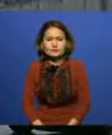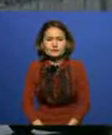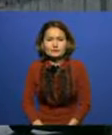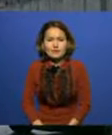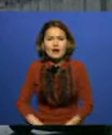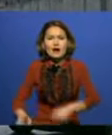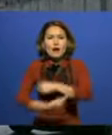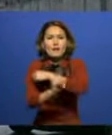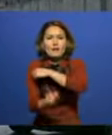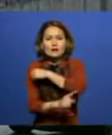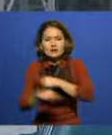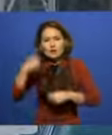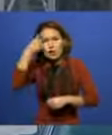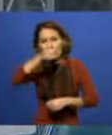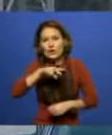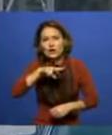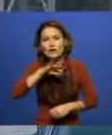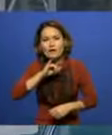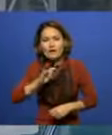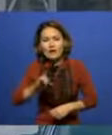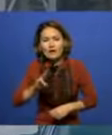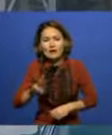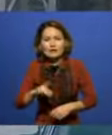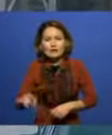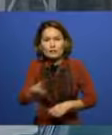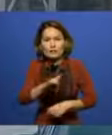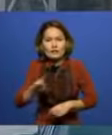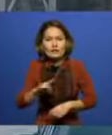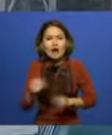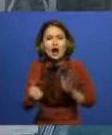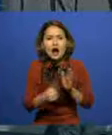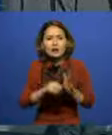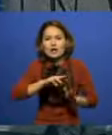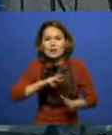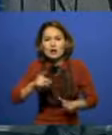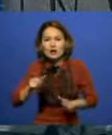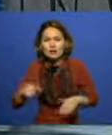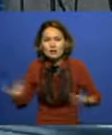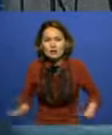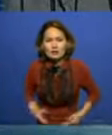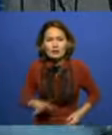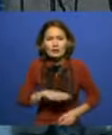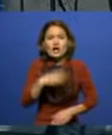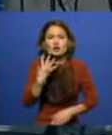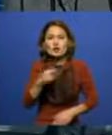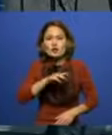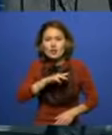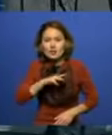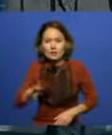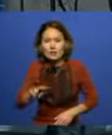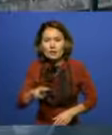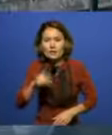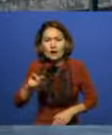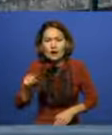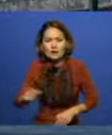Соңғы жылдары Ливанға келушілер саны күрт артты. Қазір бұл елде 6 миллиондай адам тұрады. Бірақ олардың 4 миллионы ғана жергілікті тұрғындар,